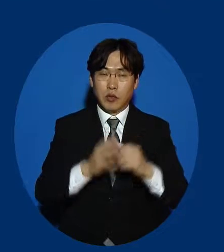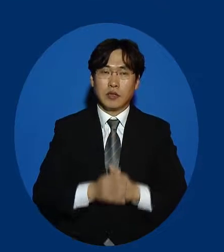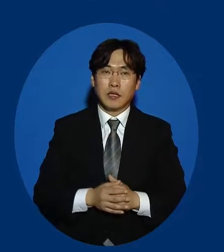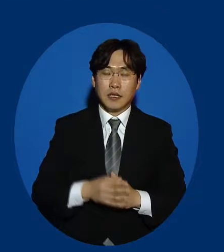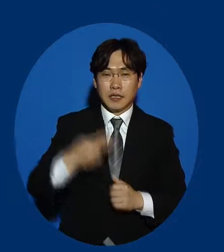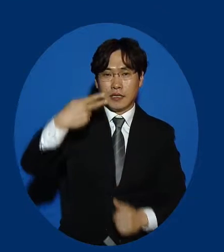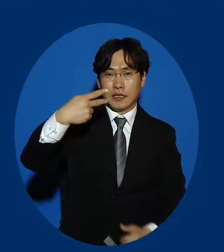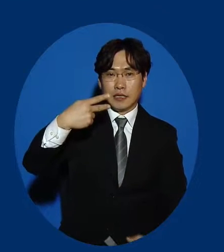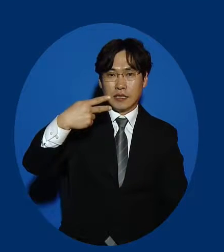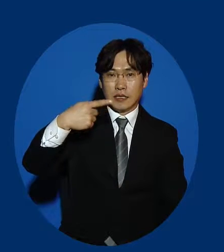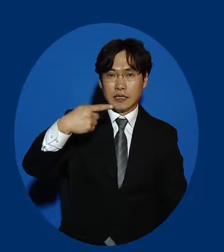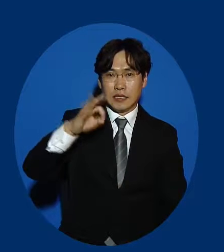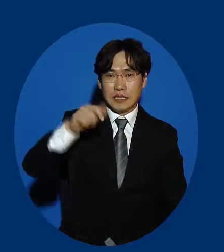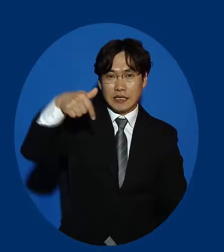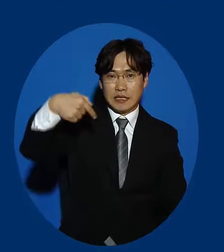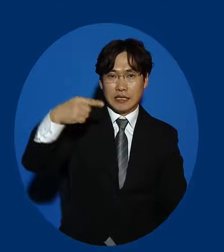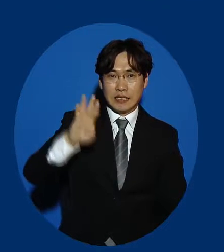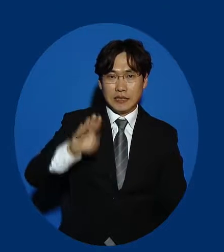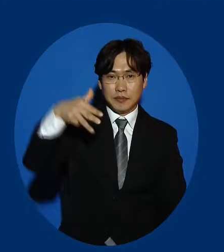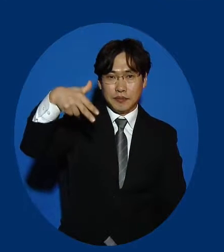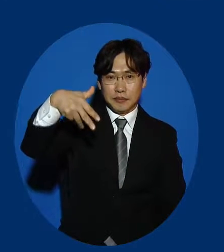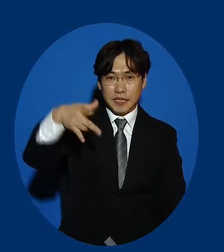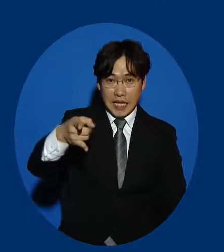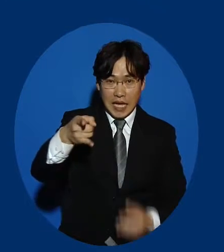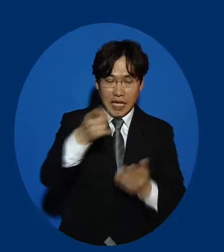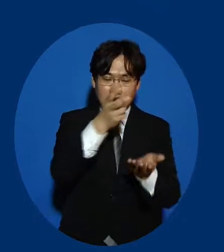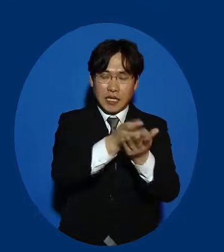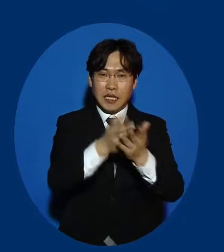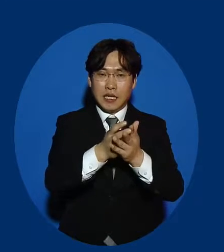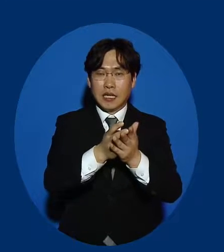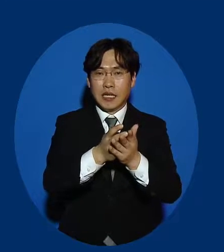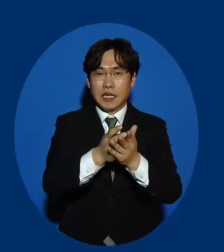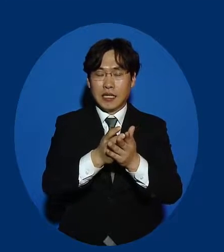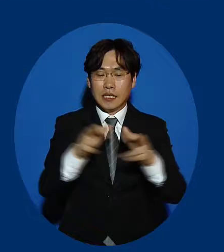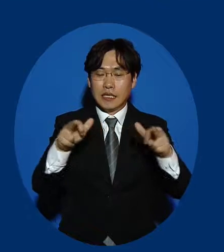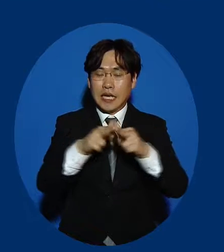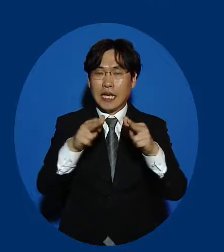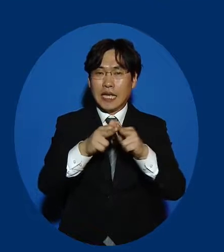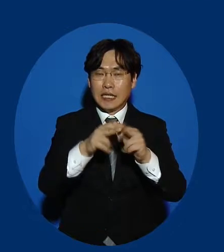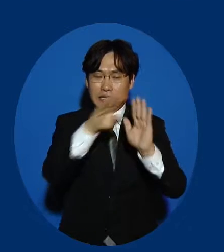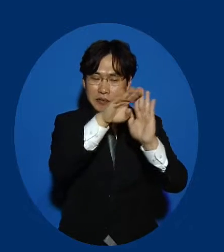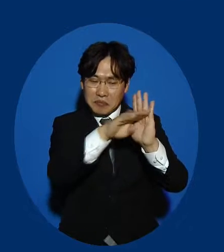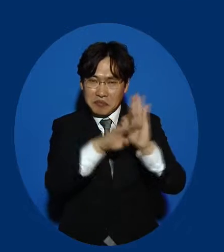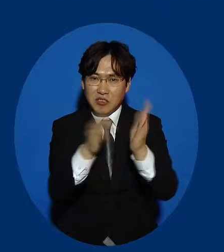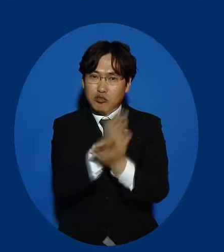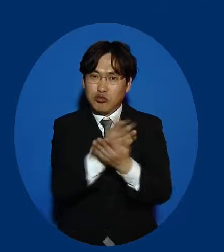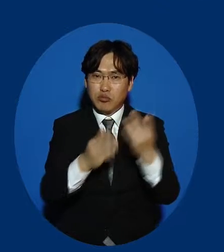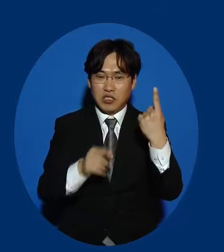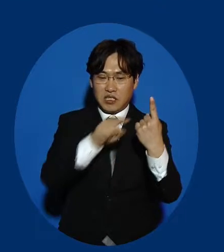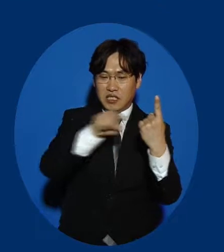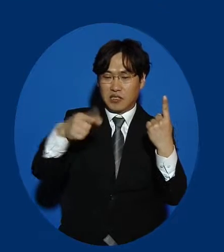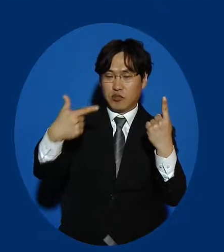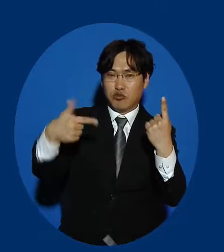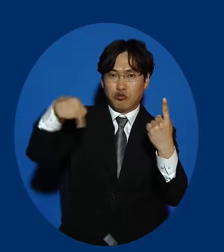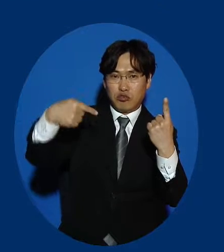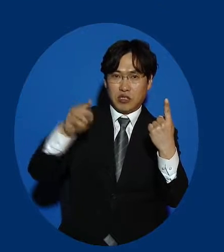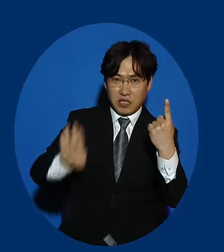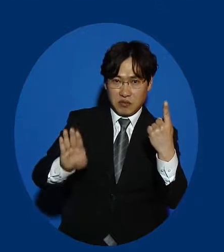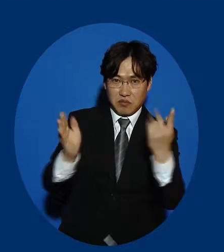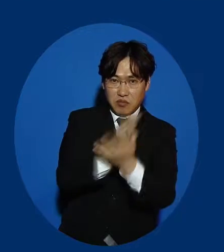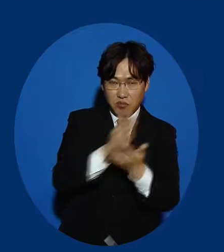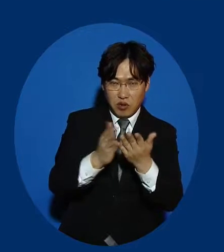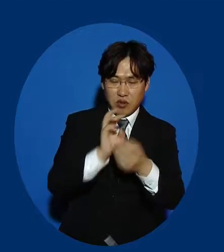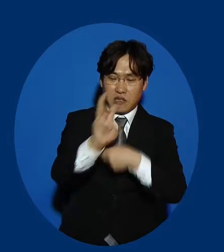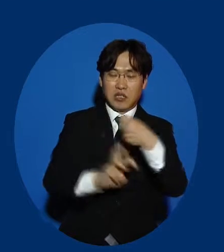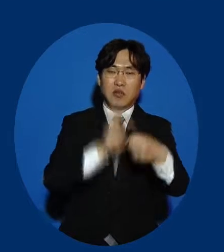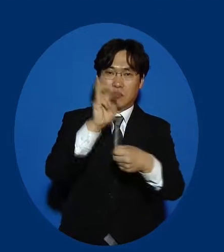아시죠? 이게 사실을 등급제를 폐지하면서 맞춤형 서비스를 하기 위해서 정부가 내놓은 정말